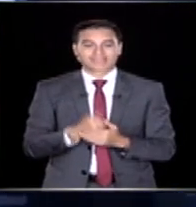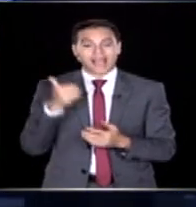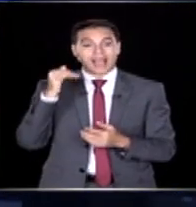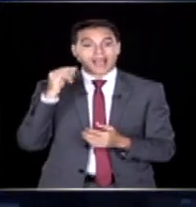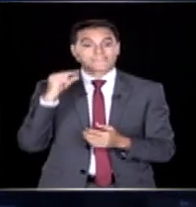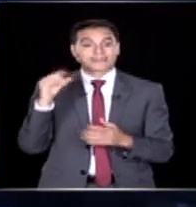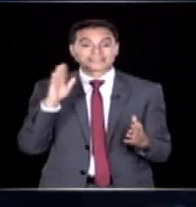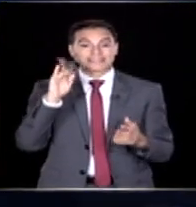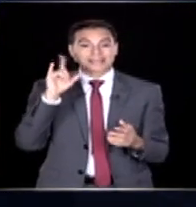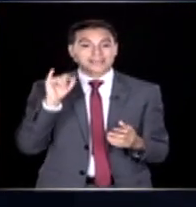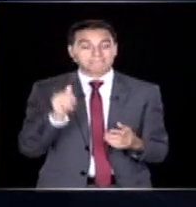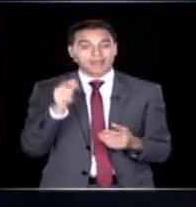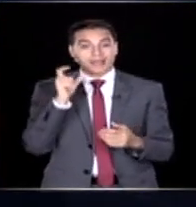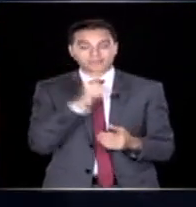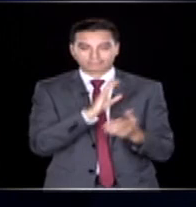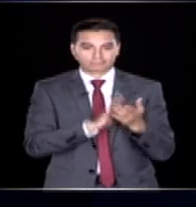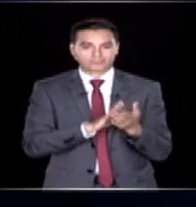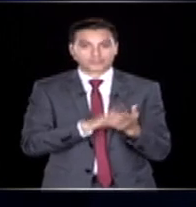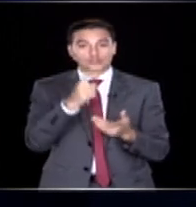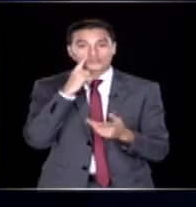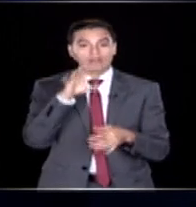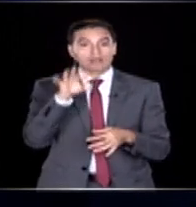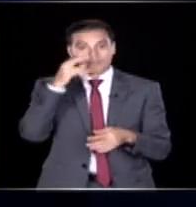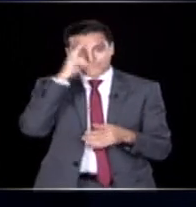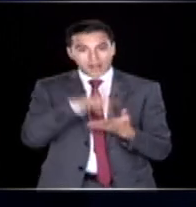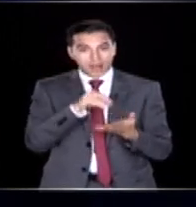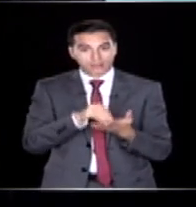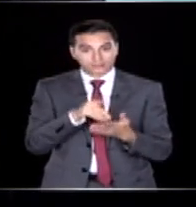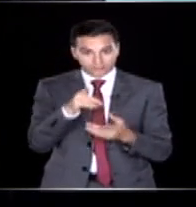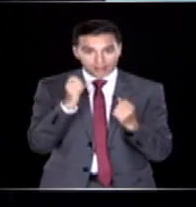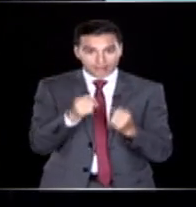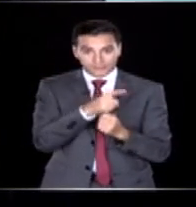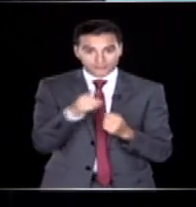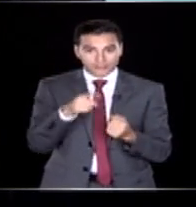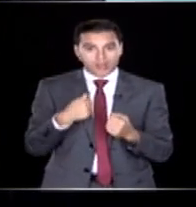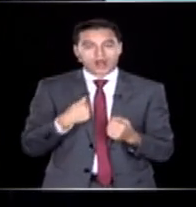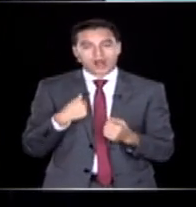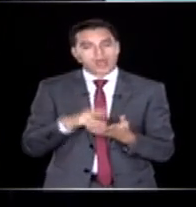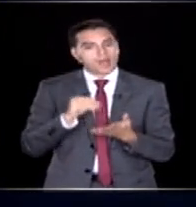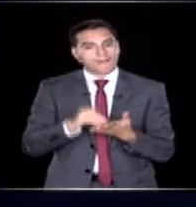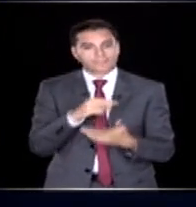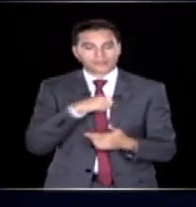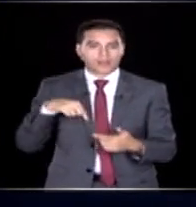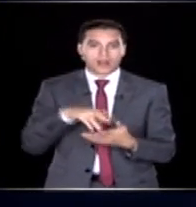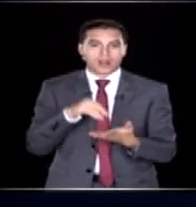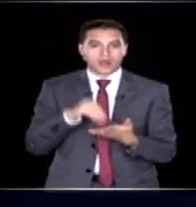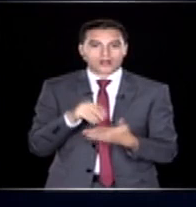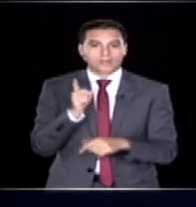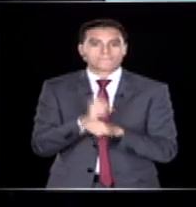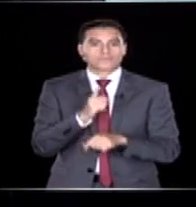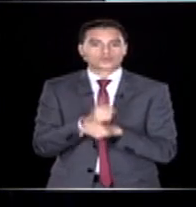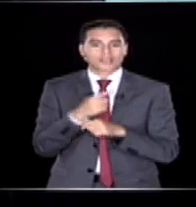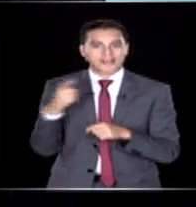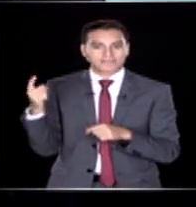أحمد سليمان. هتختار مين اللي يبتدي الأول؟ هنبدأ إحنا إن شاء الله. ساموراي هتبتدوا الأول إن شاء الله. تمام، دي تعليمات المدير الفني